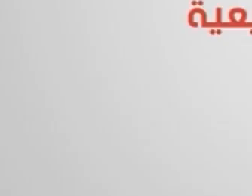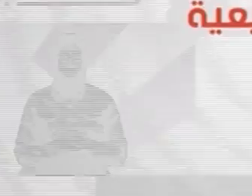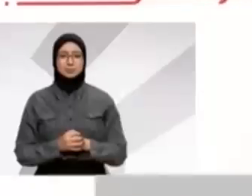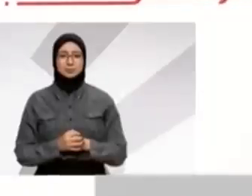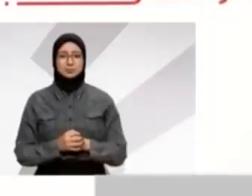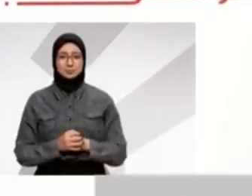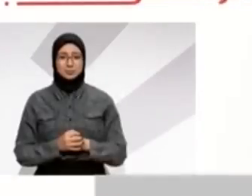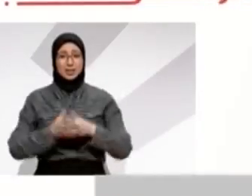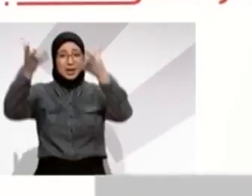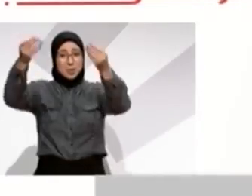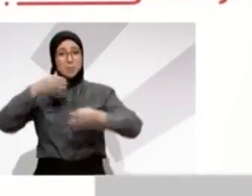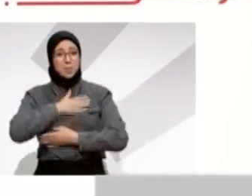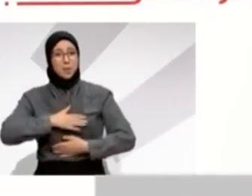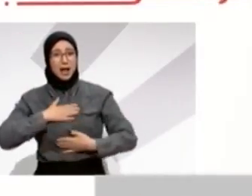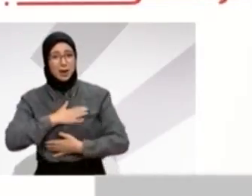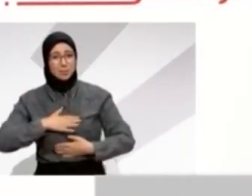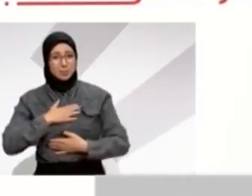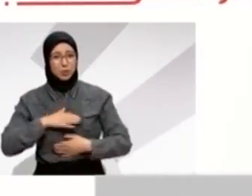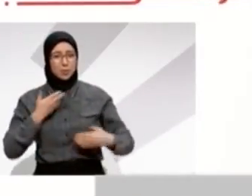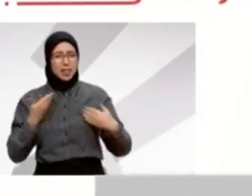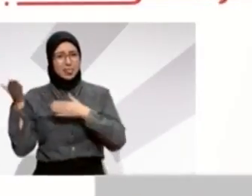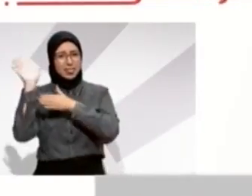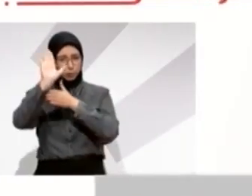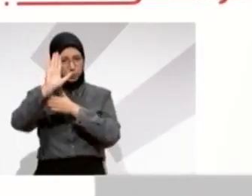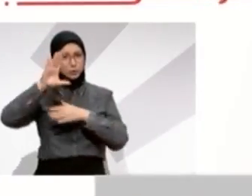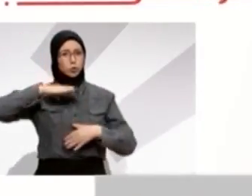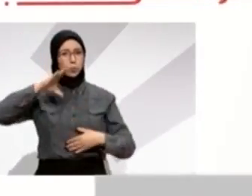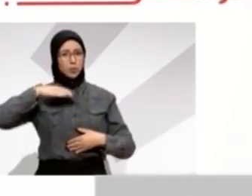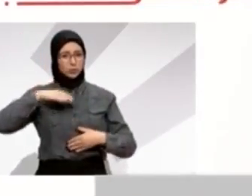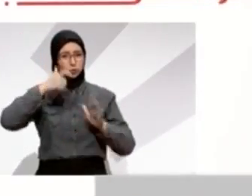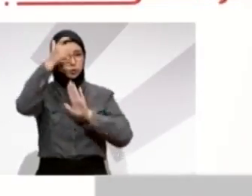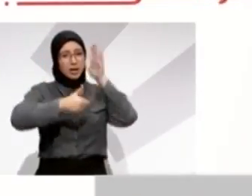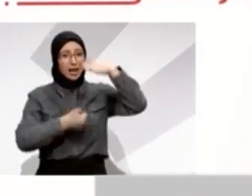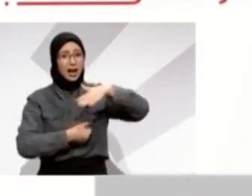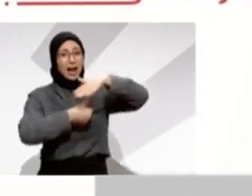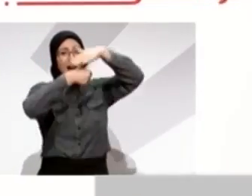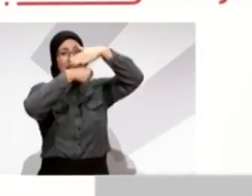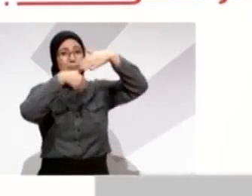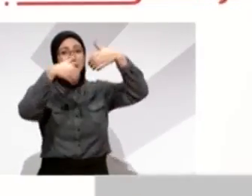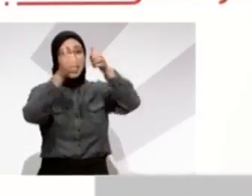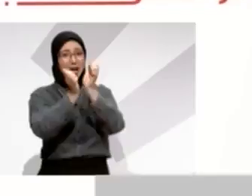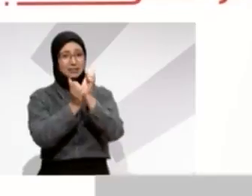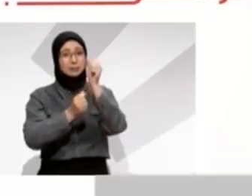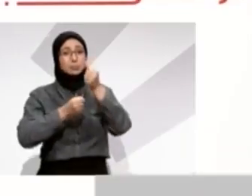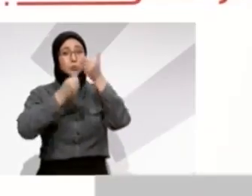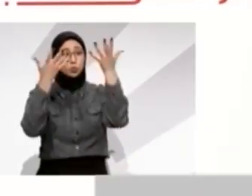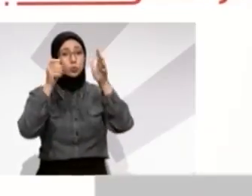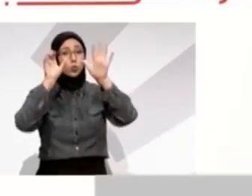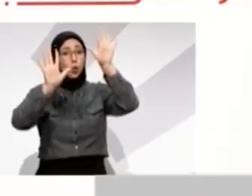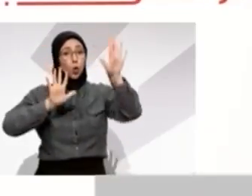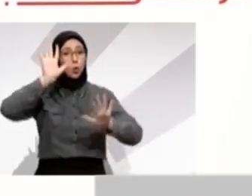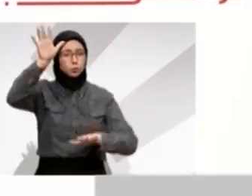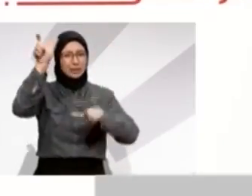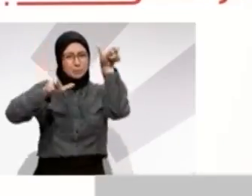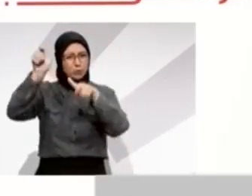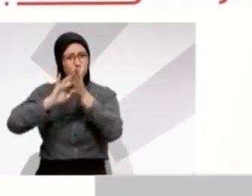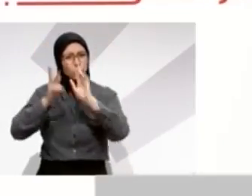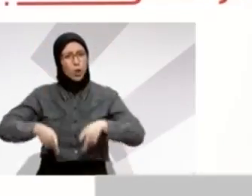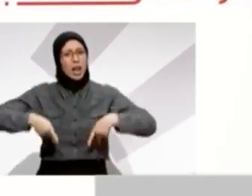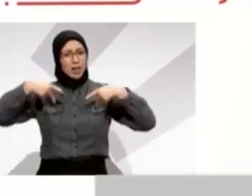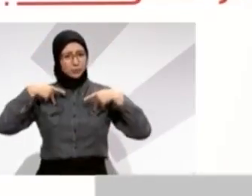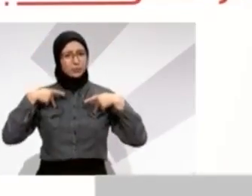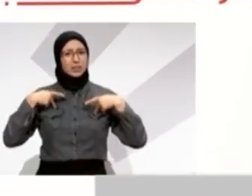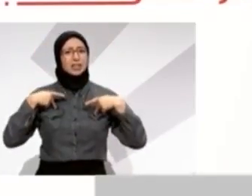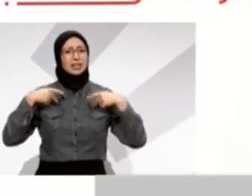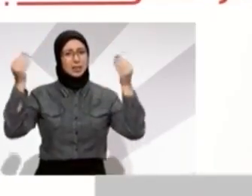مرحبا بكم انا الوسيله ليليا الجيش لرئيس قائمه الوطني الجديده عدد خمسطاش اهالي بنزرت ندعوكم